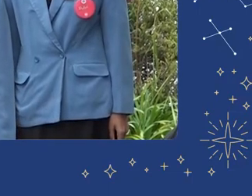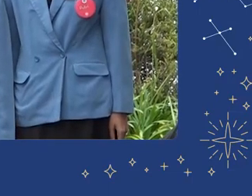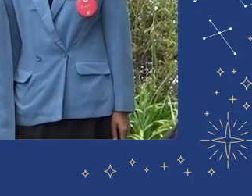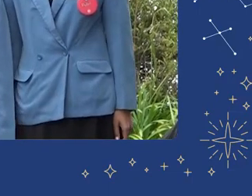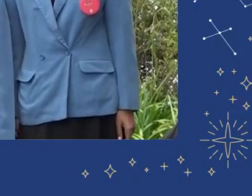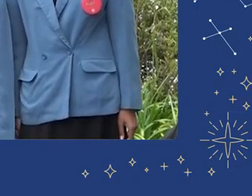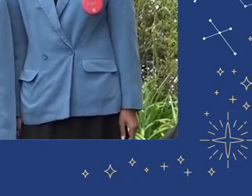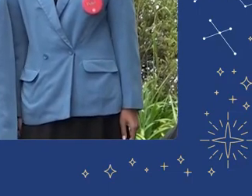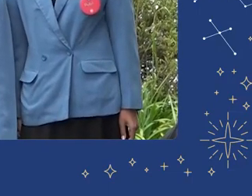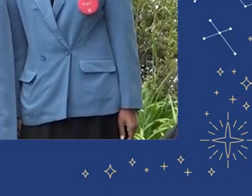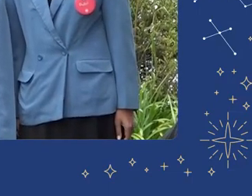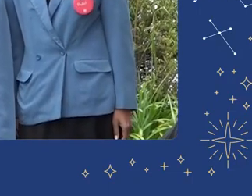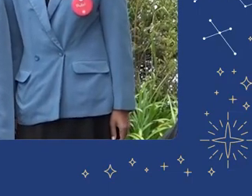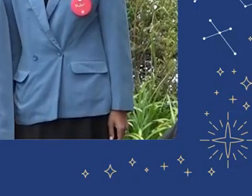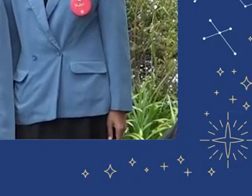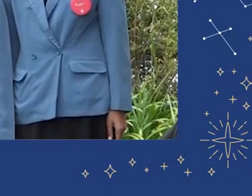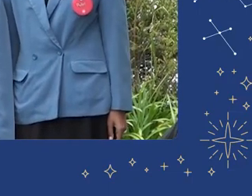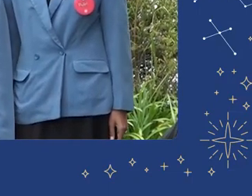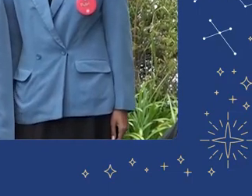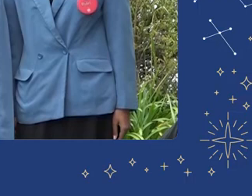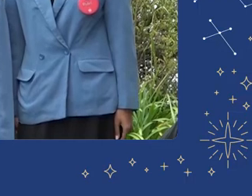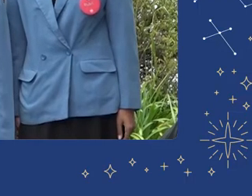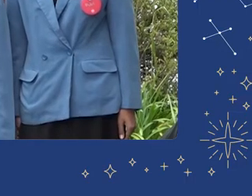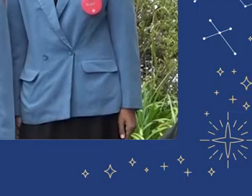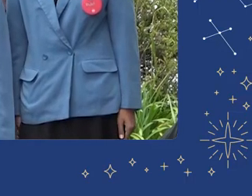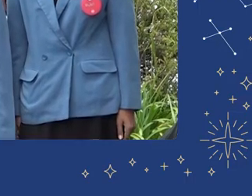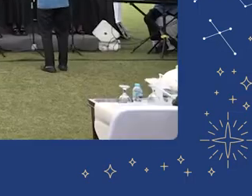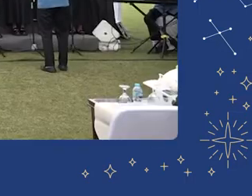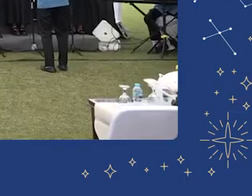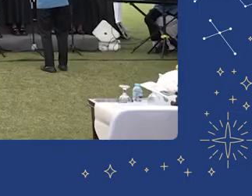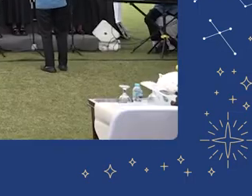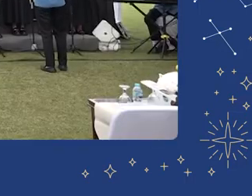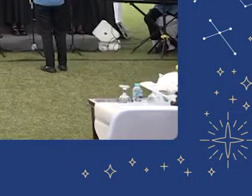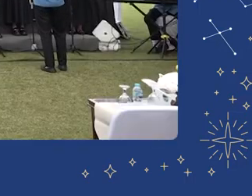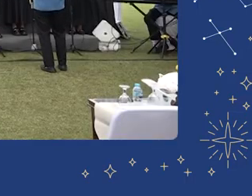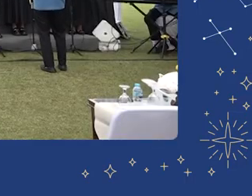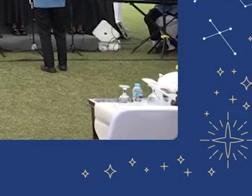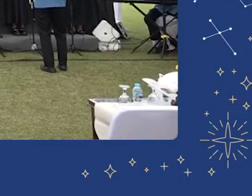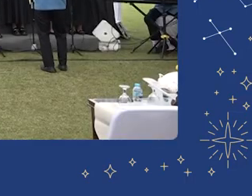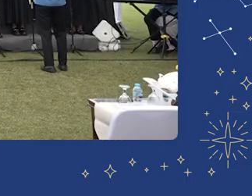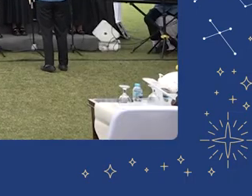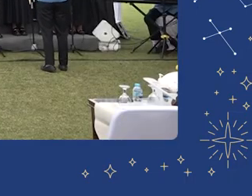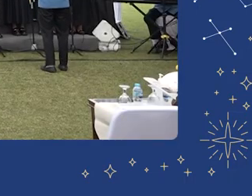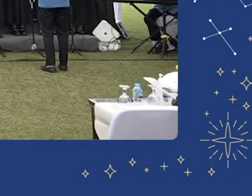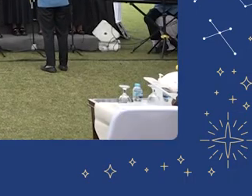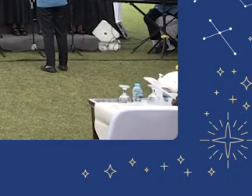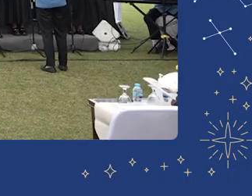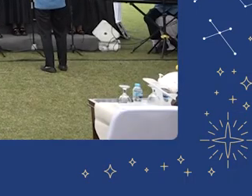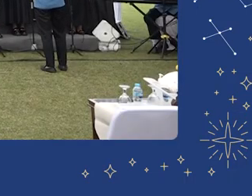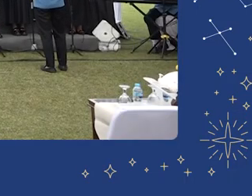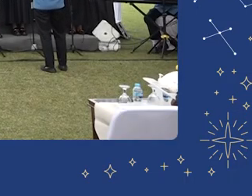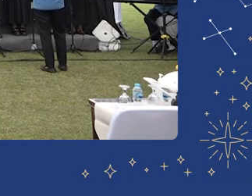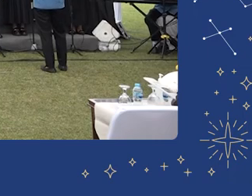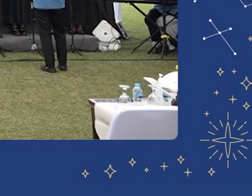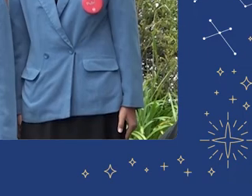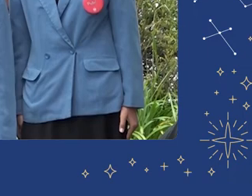pastikan engkau mencoba-coba buat mimpimu jadi nyata Oh nyata kita